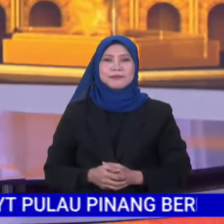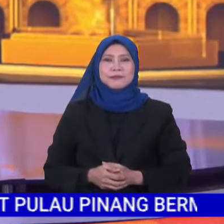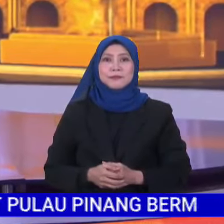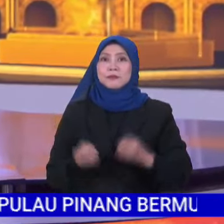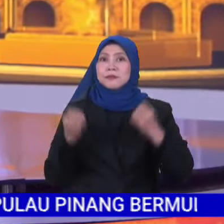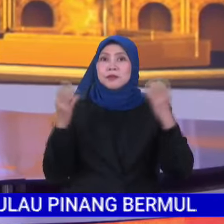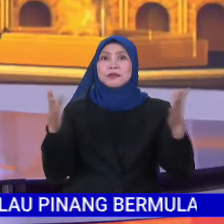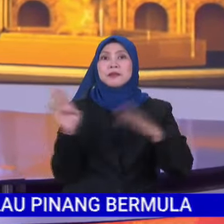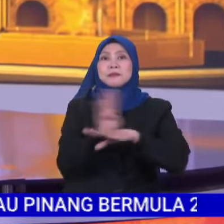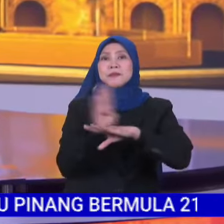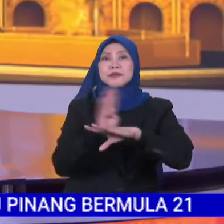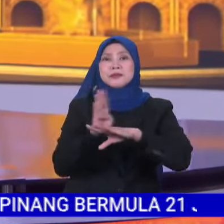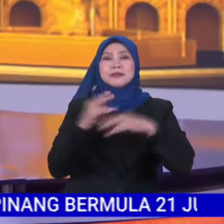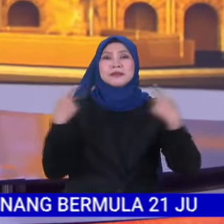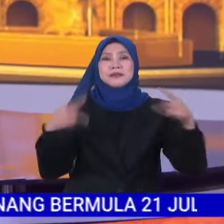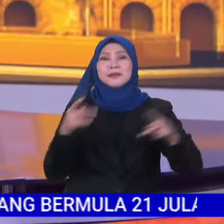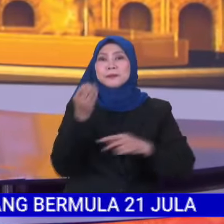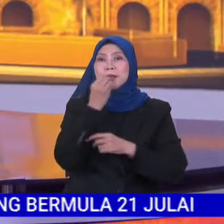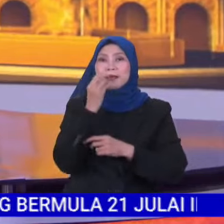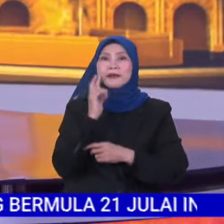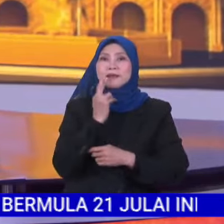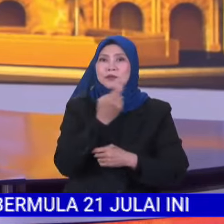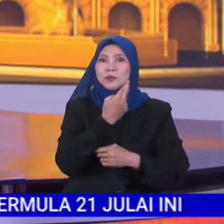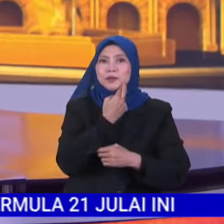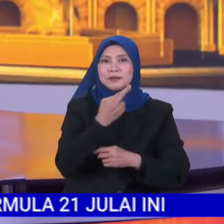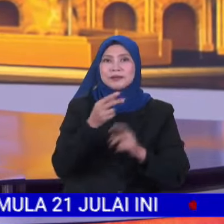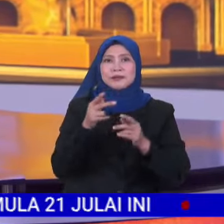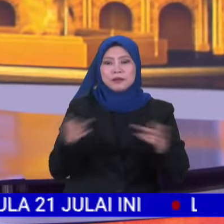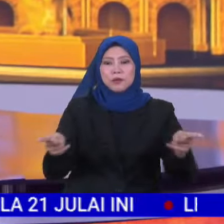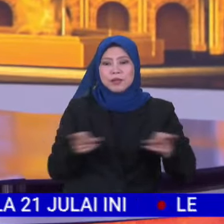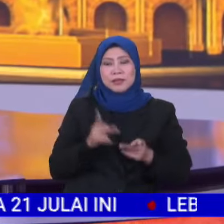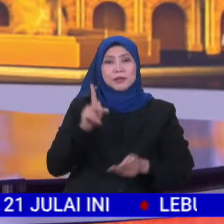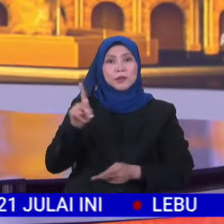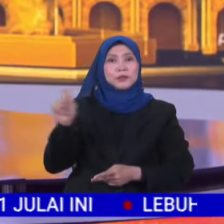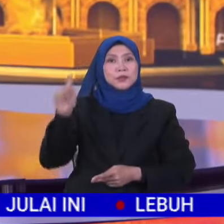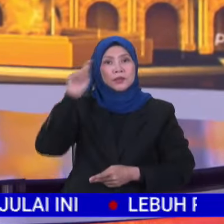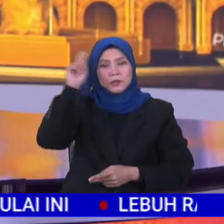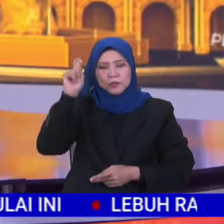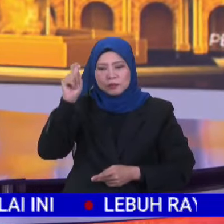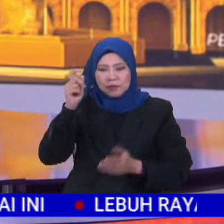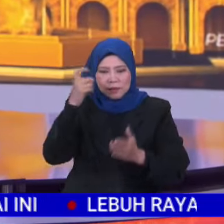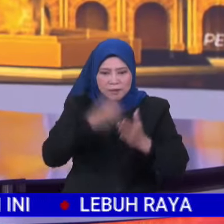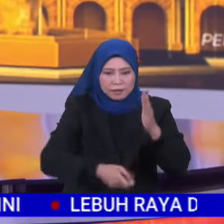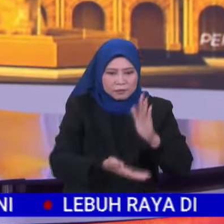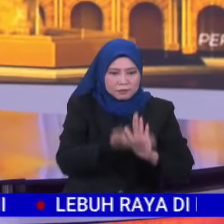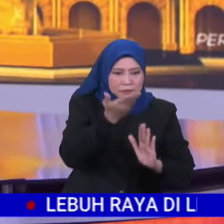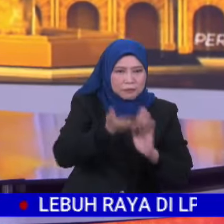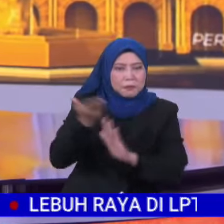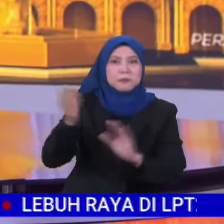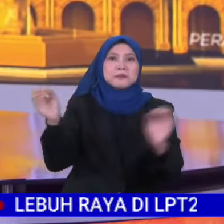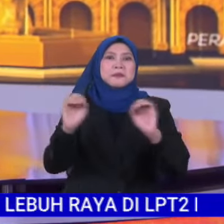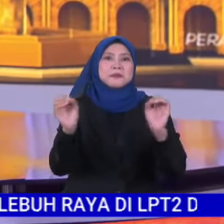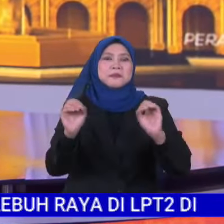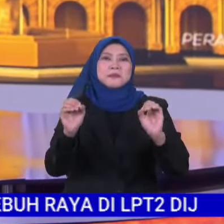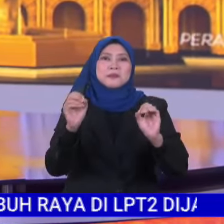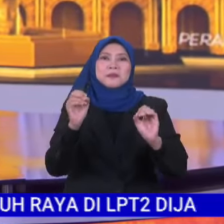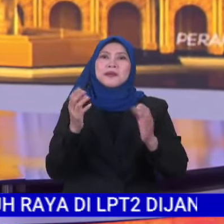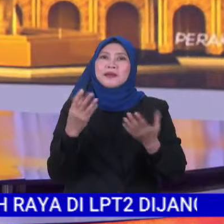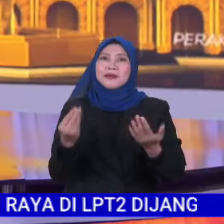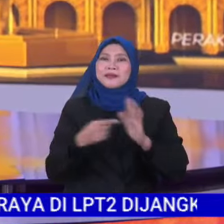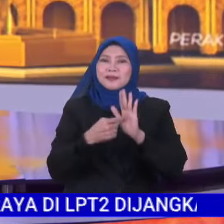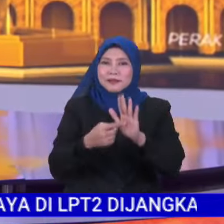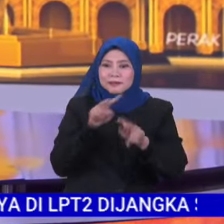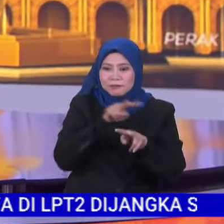rata-rata punya gede kedai makan dan restoran di sekitar Kuala Terengganu tidak menaikkan harga jualan makanan pertimbangan itu